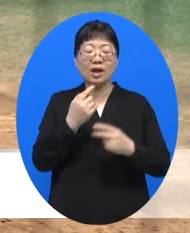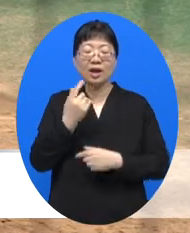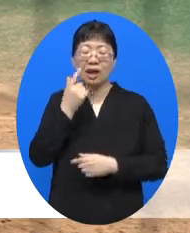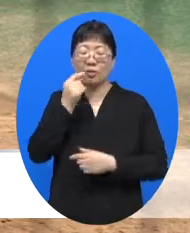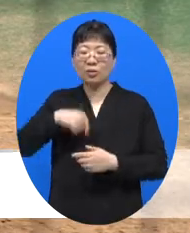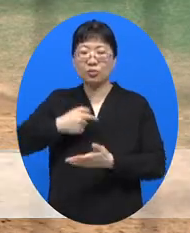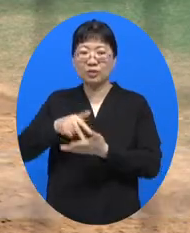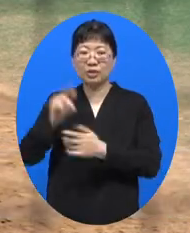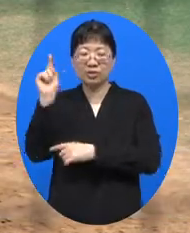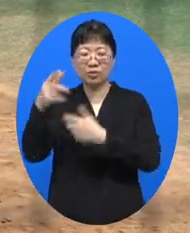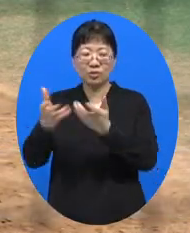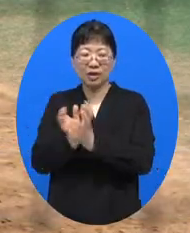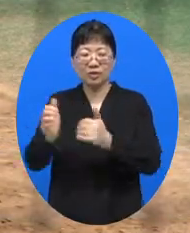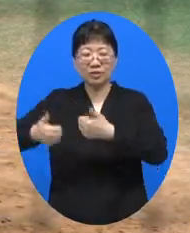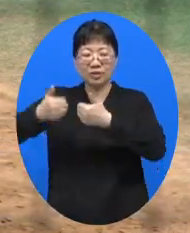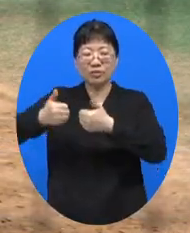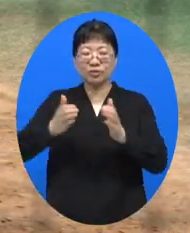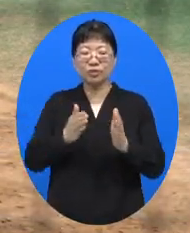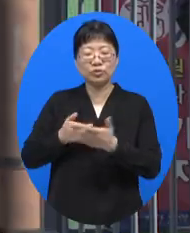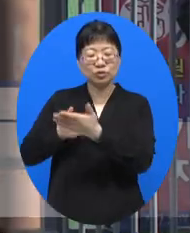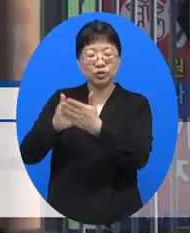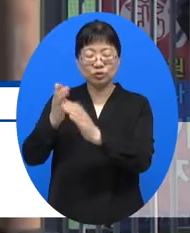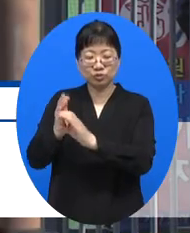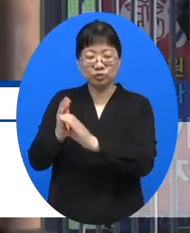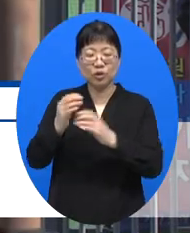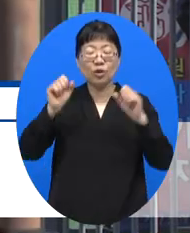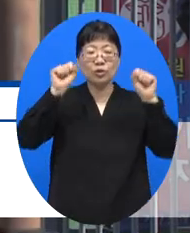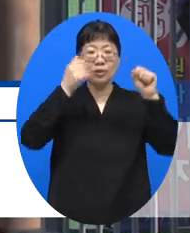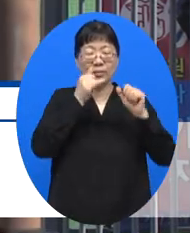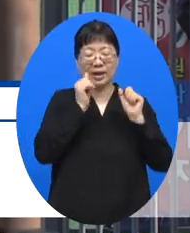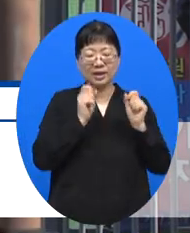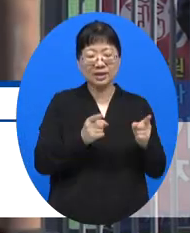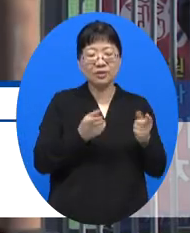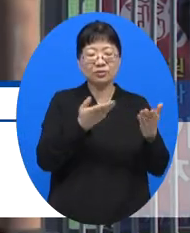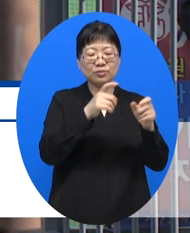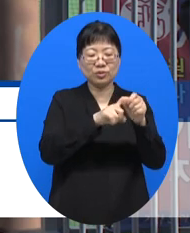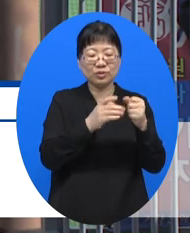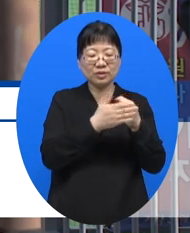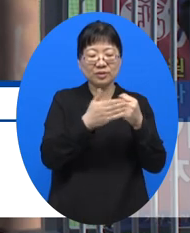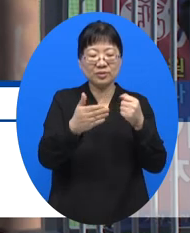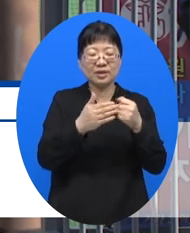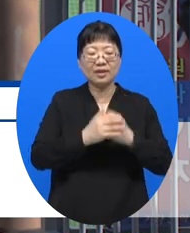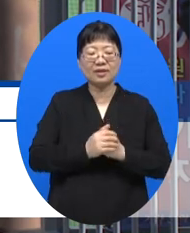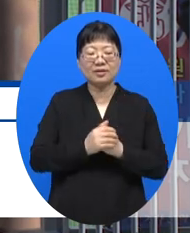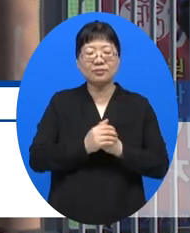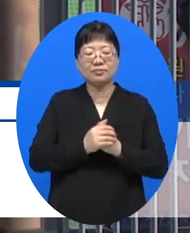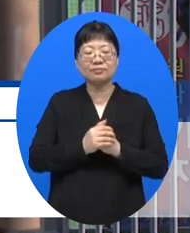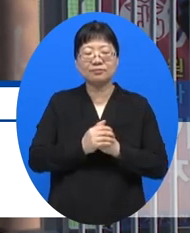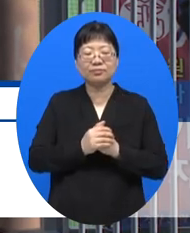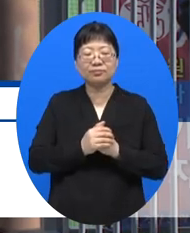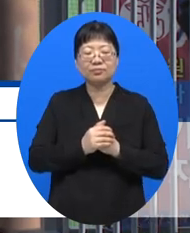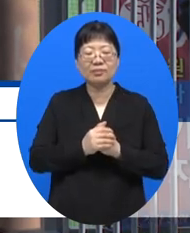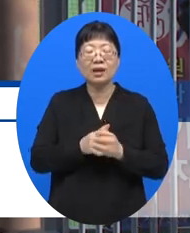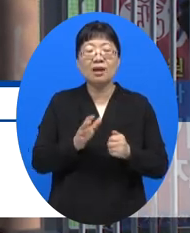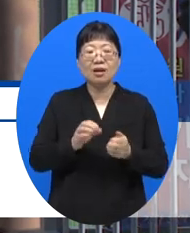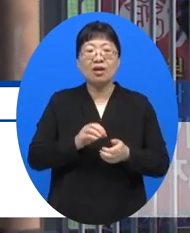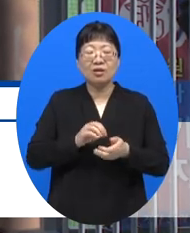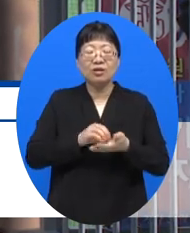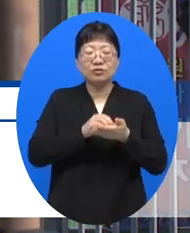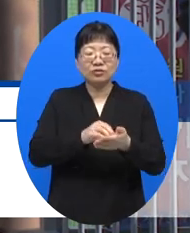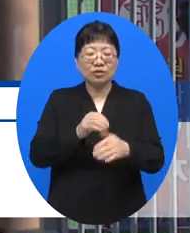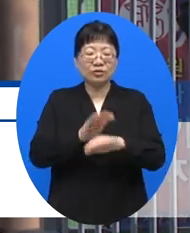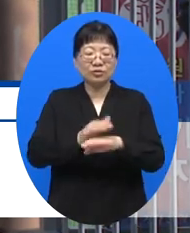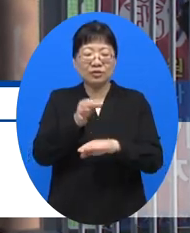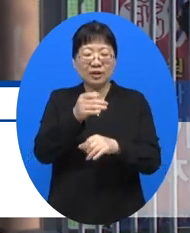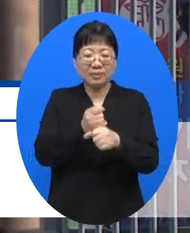일본 독립구단과의 교류전도 추진합니다. 운동할 수 있는 기회를 줄 수 있는 계기를 만들기 위해서 출전선을 만들었고